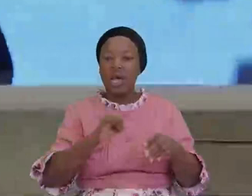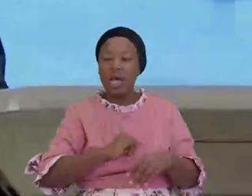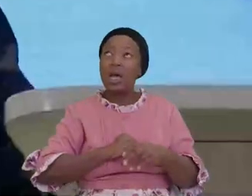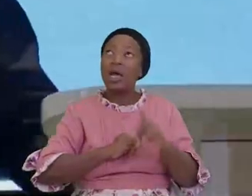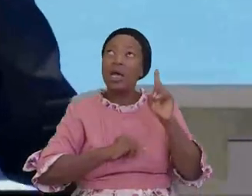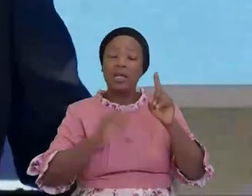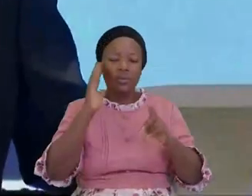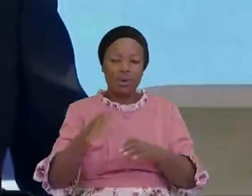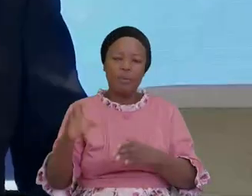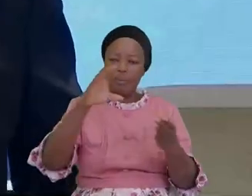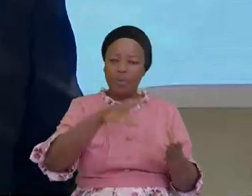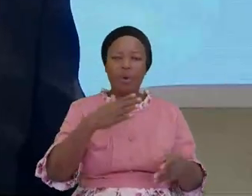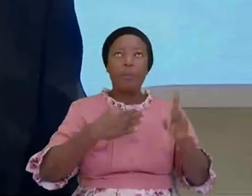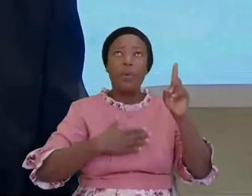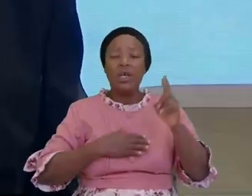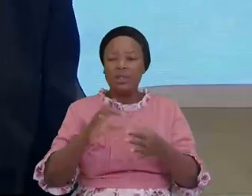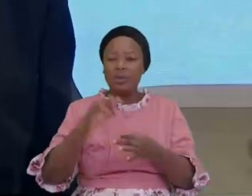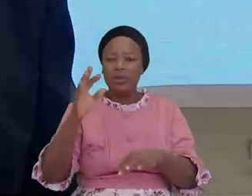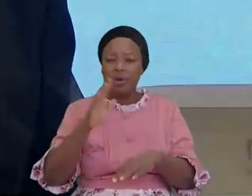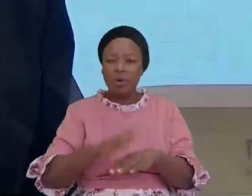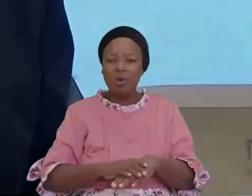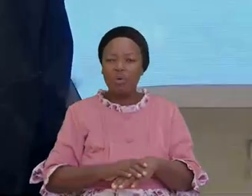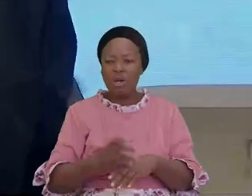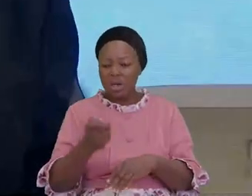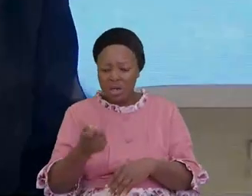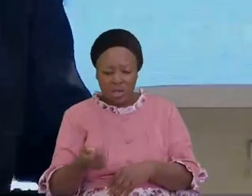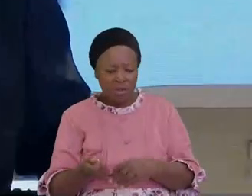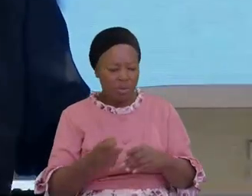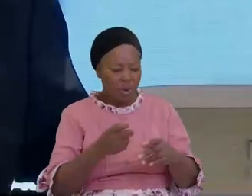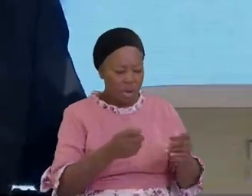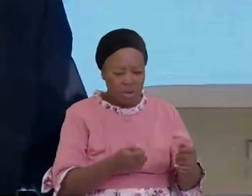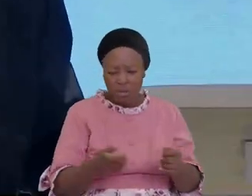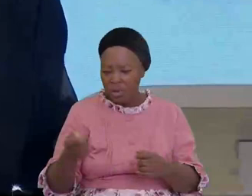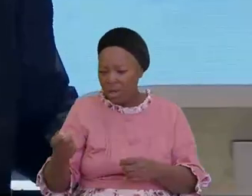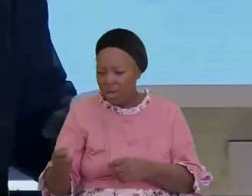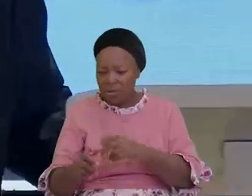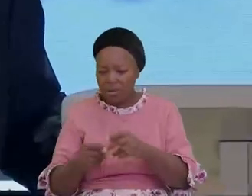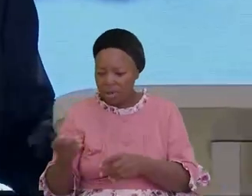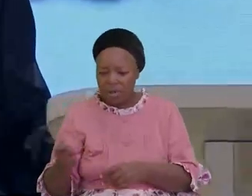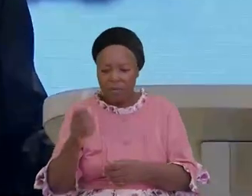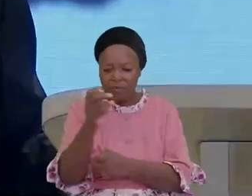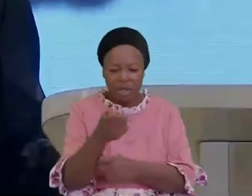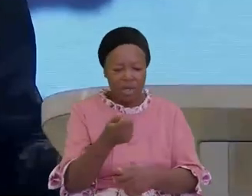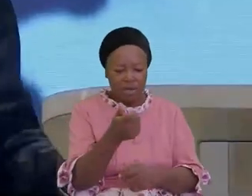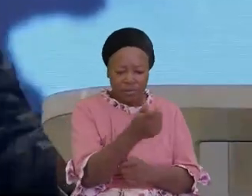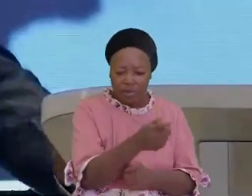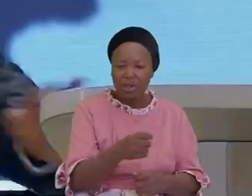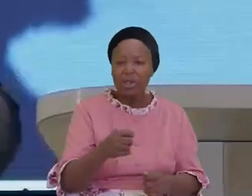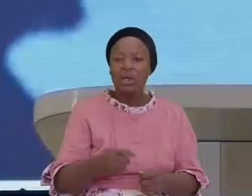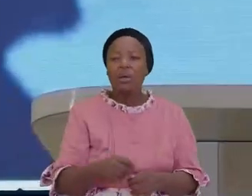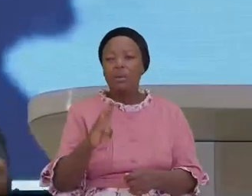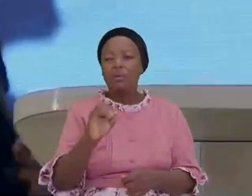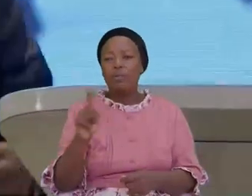Et il dit, je répandrai mon esprit sur chaque chair, sur toute chair. Et toutes les petites chairs, les petites